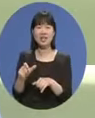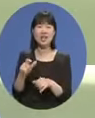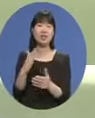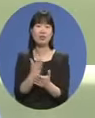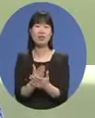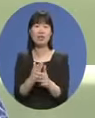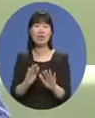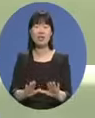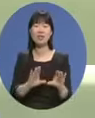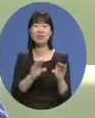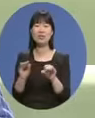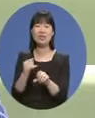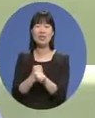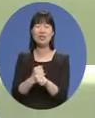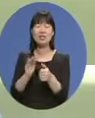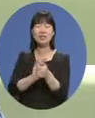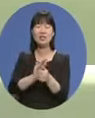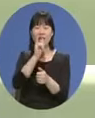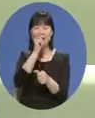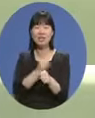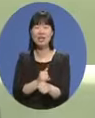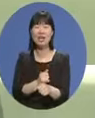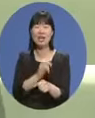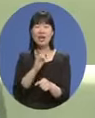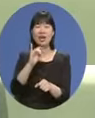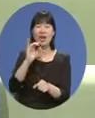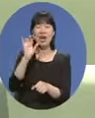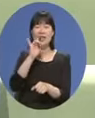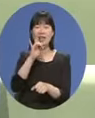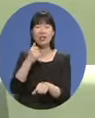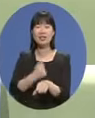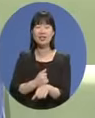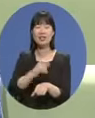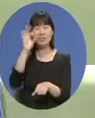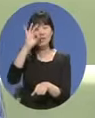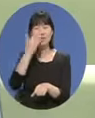강하게는 말고 부드럽게 이렇게 격려하면서 안 되는 걸 찾아보도록 하는